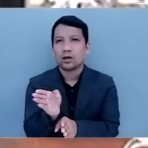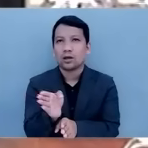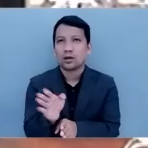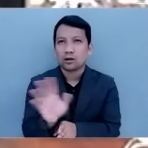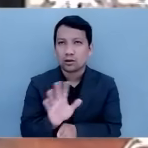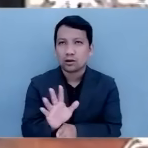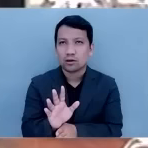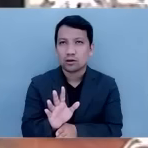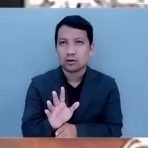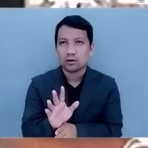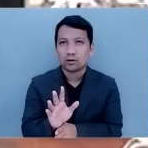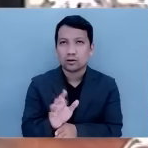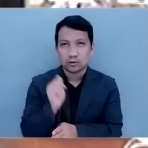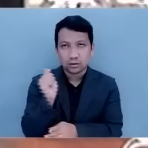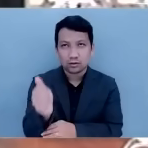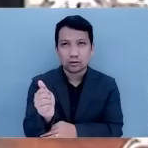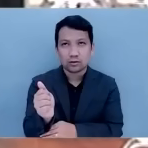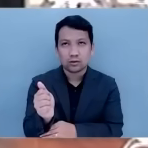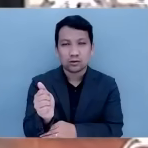Kung no, no.